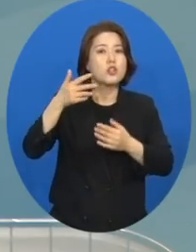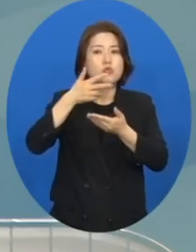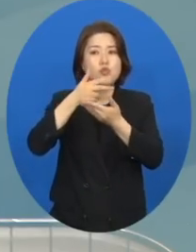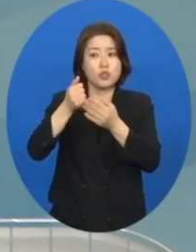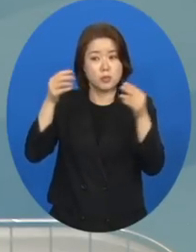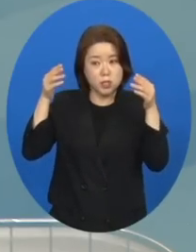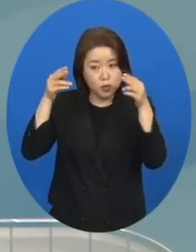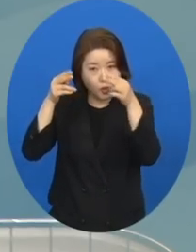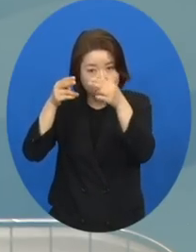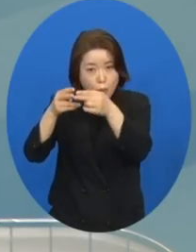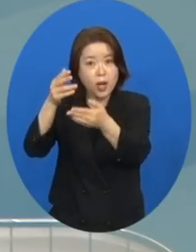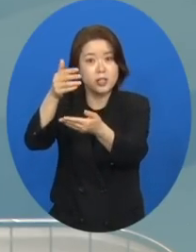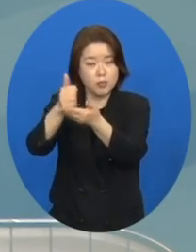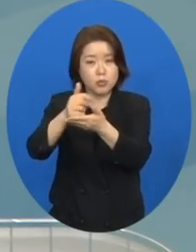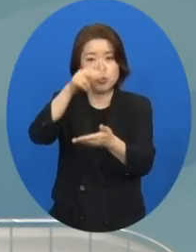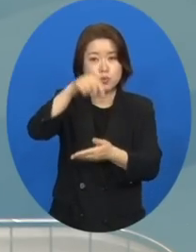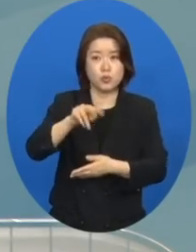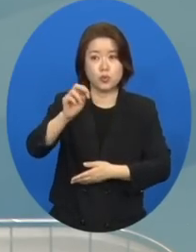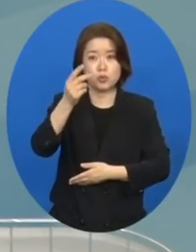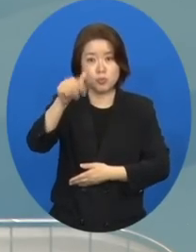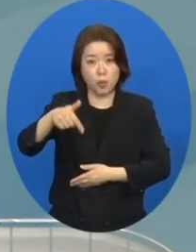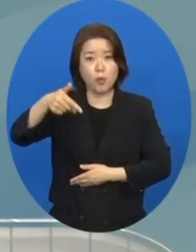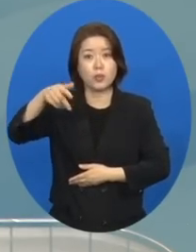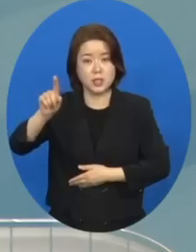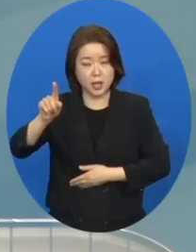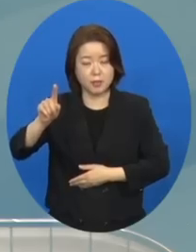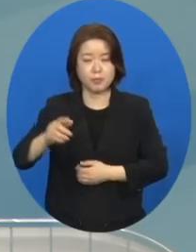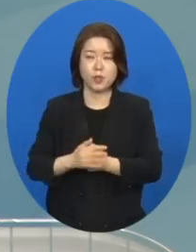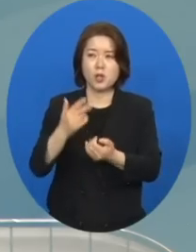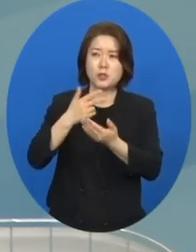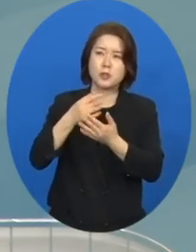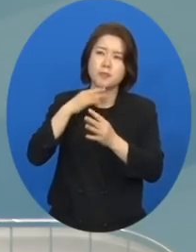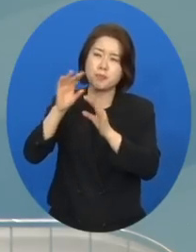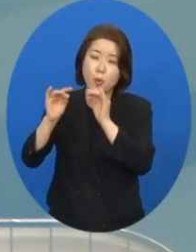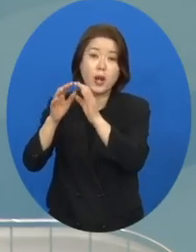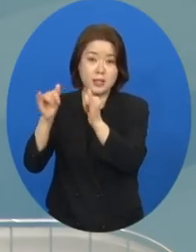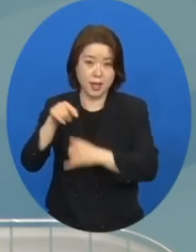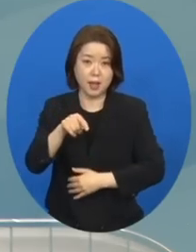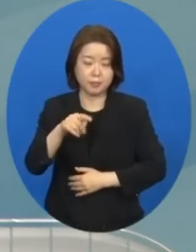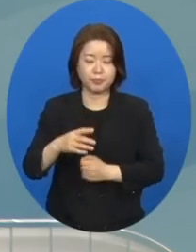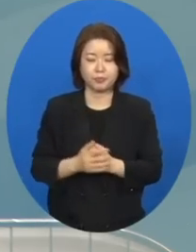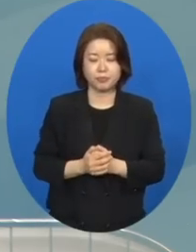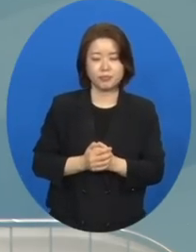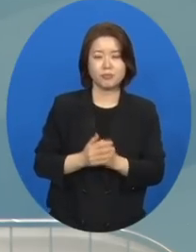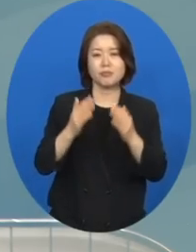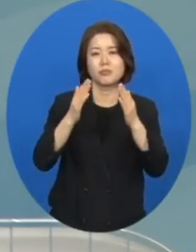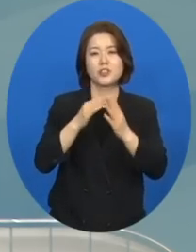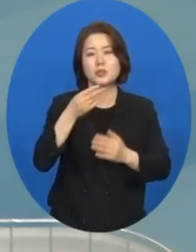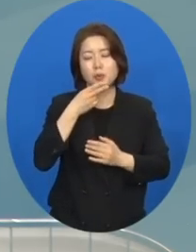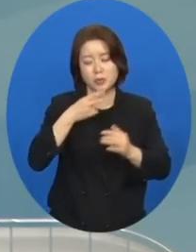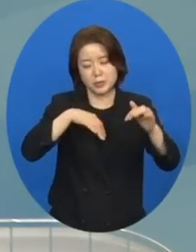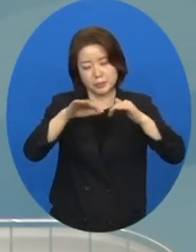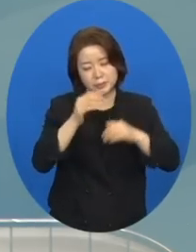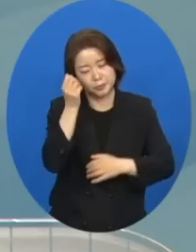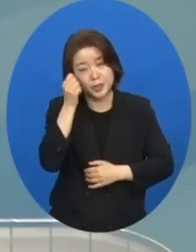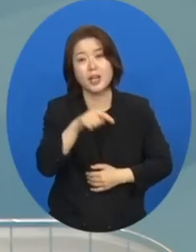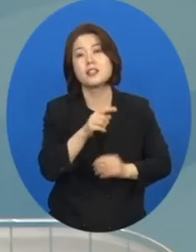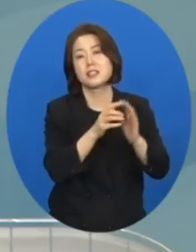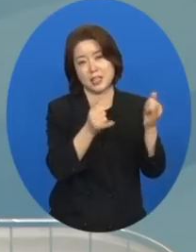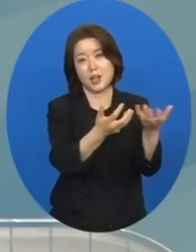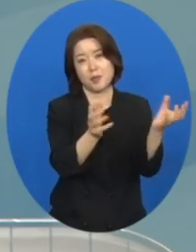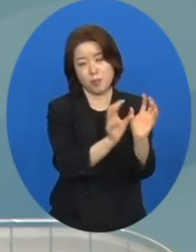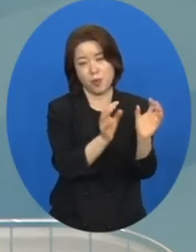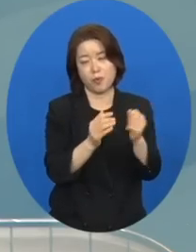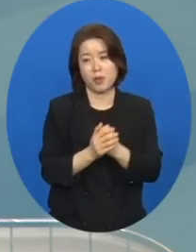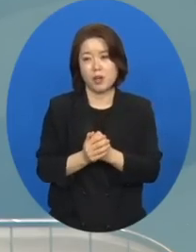주님이 주목하지 는 분 주리고 목마른 자 의 약자 줘 놓쳐 생활을 하시다 교회 와서 식사를 하시게 되었습니다 교회에서 거처를